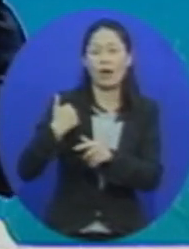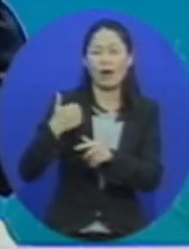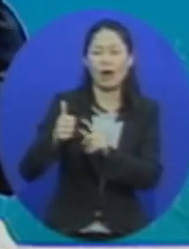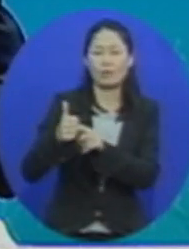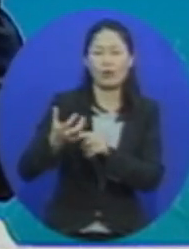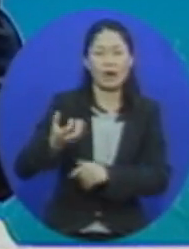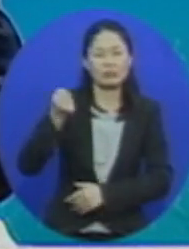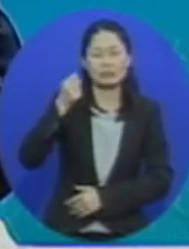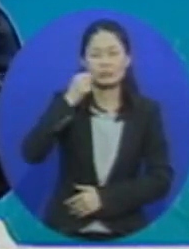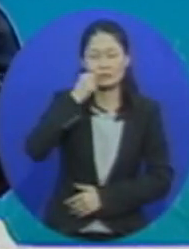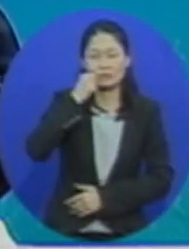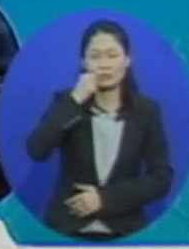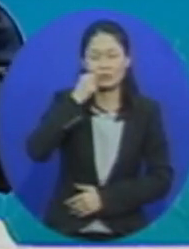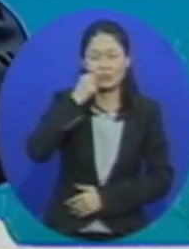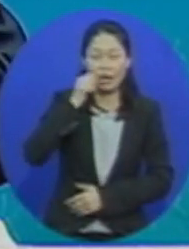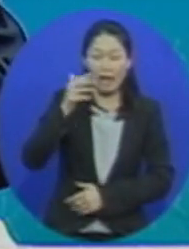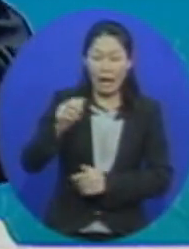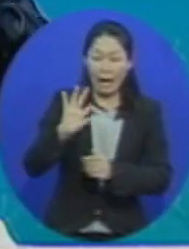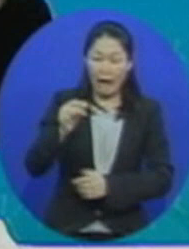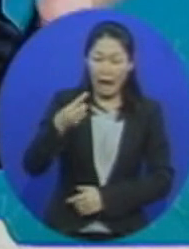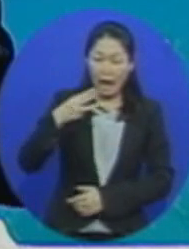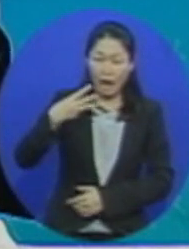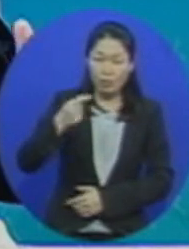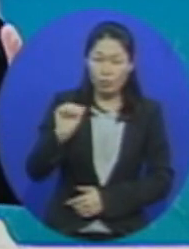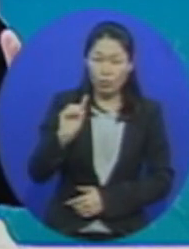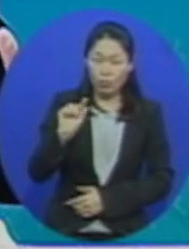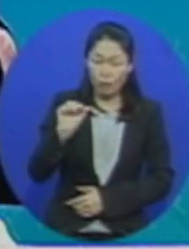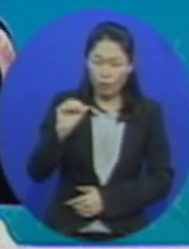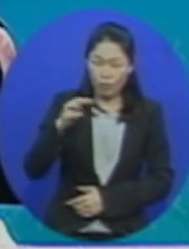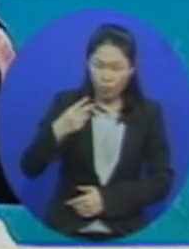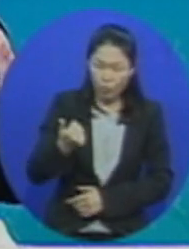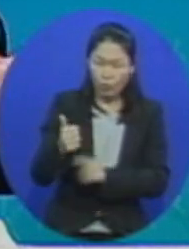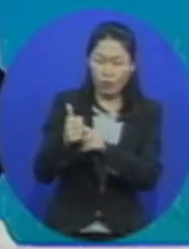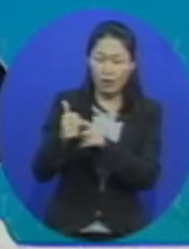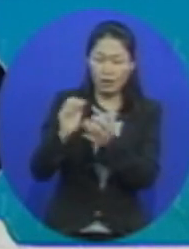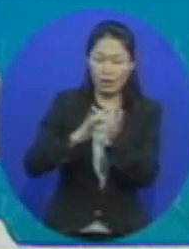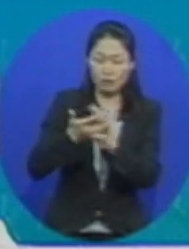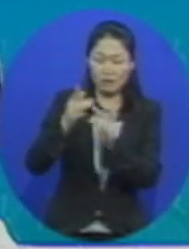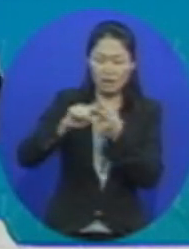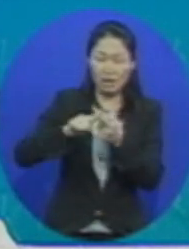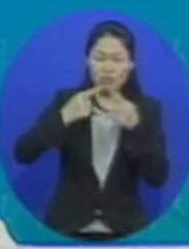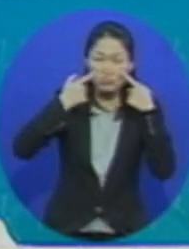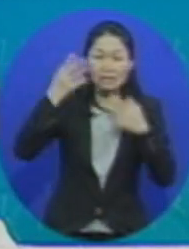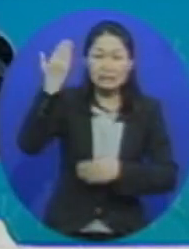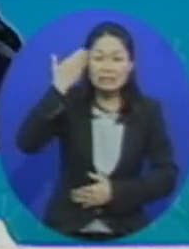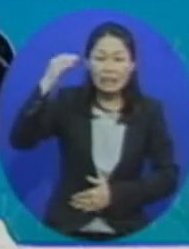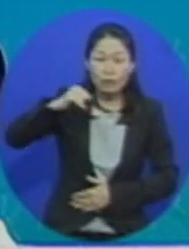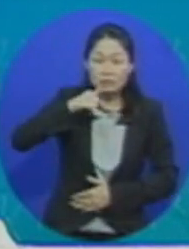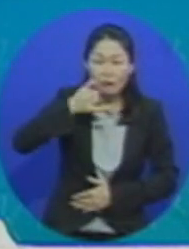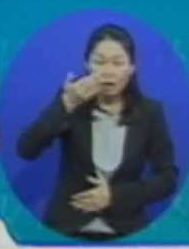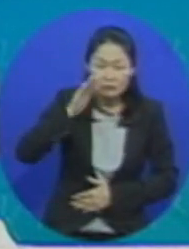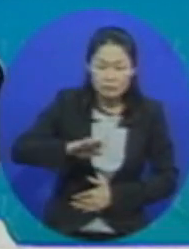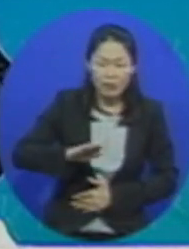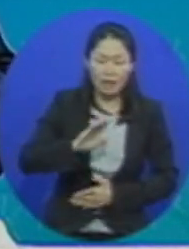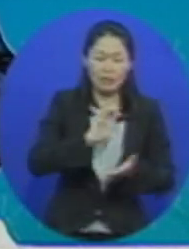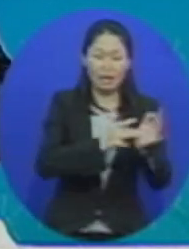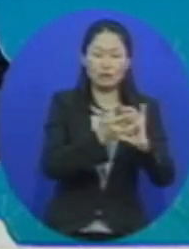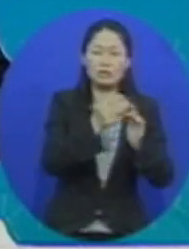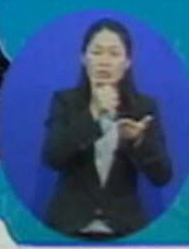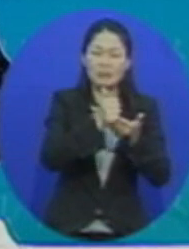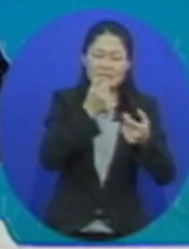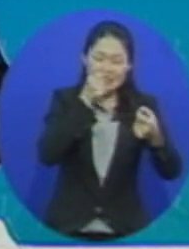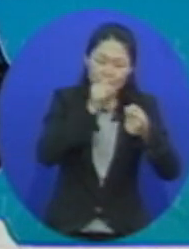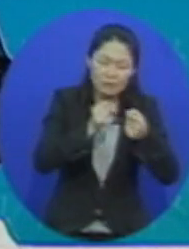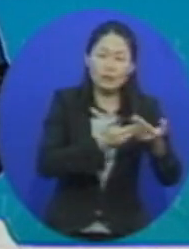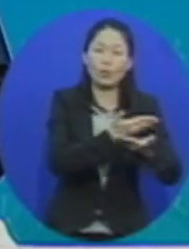예수님에 대해서 너무나 분명한 지식을 가지고 있었어요 그런데 예수님 그 분과 친밀히 교제하는